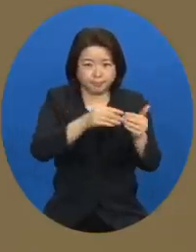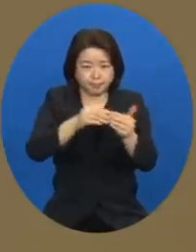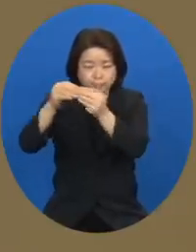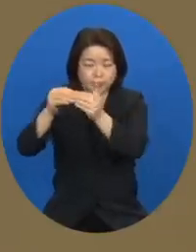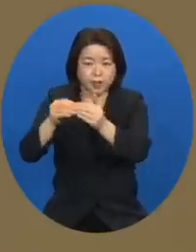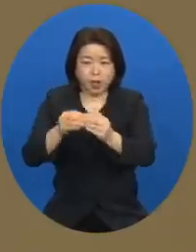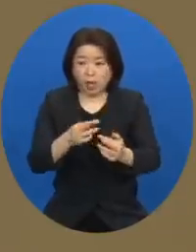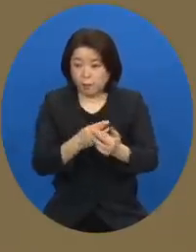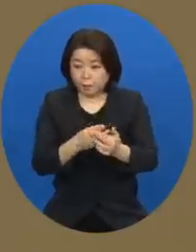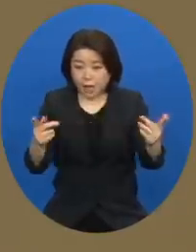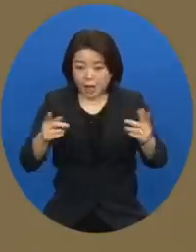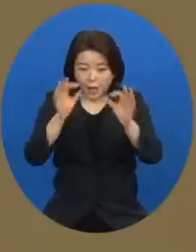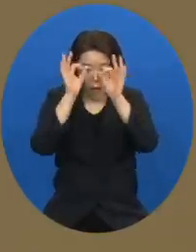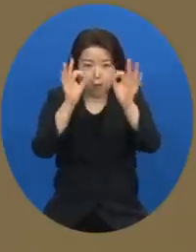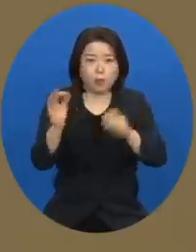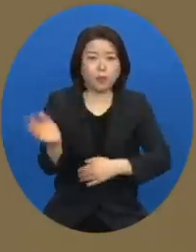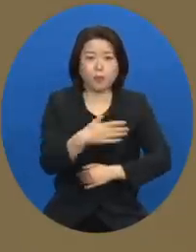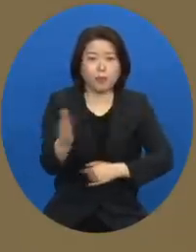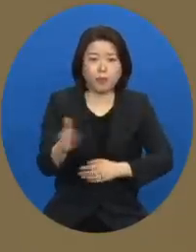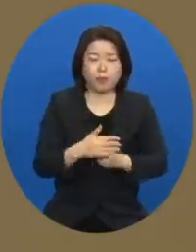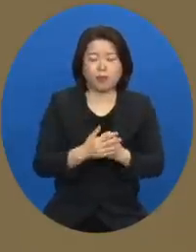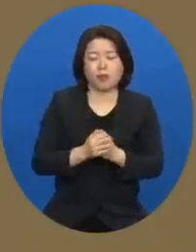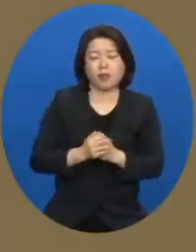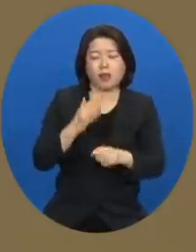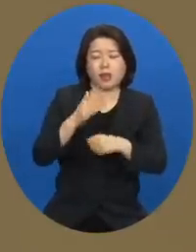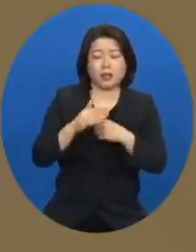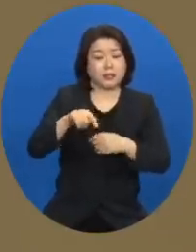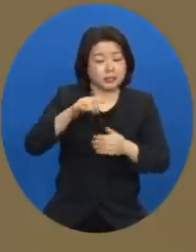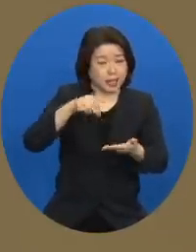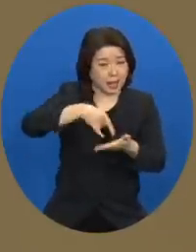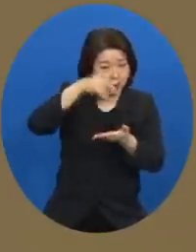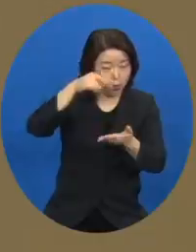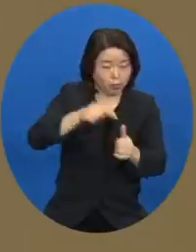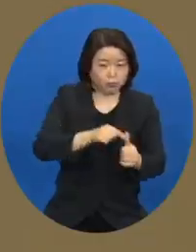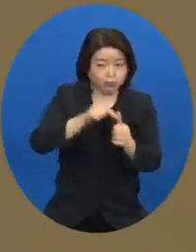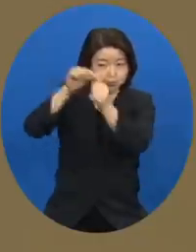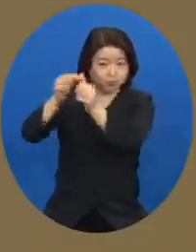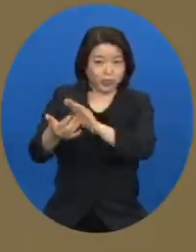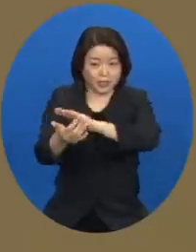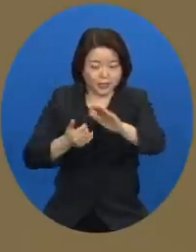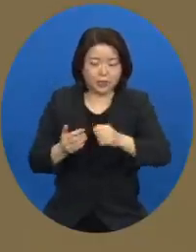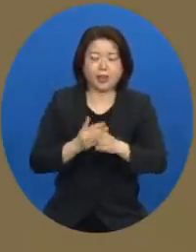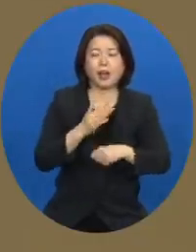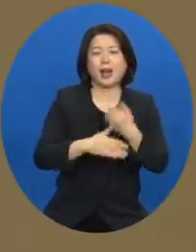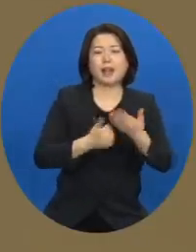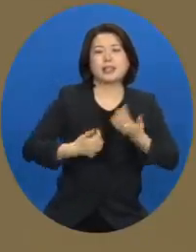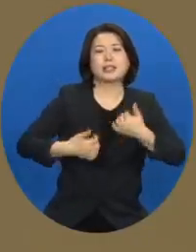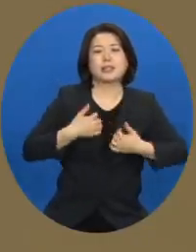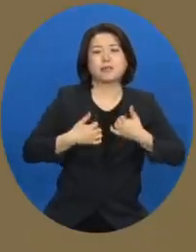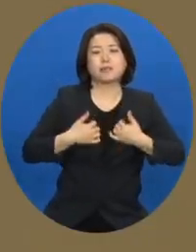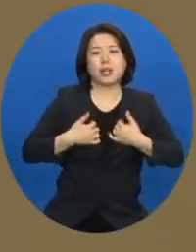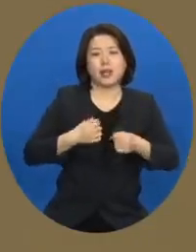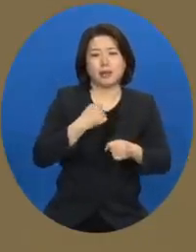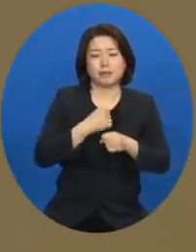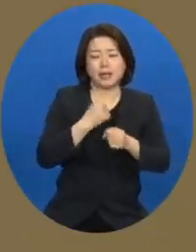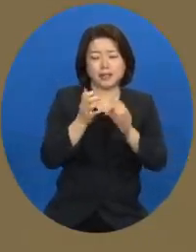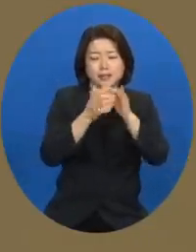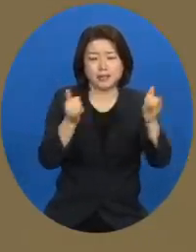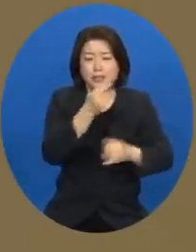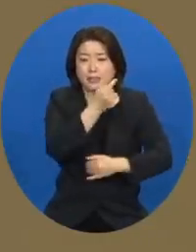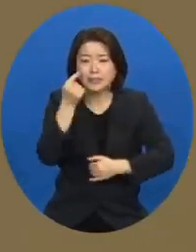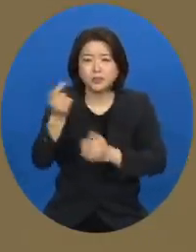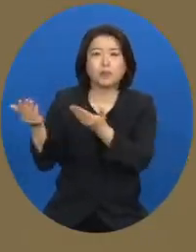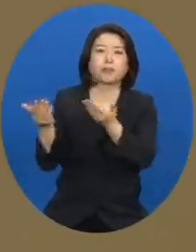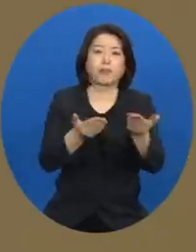보이지 아니하였느니라. 그는 옮겨지기 전에 하나님을 기쁘시게 하는 자라 하는 증거를